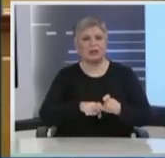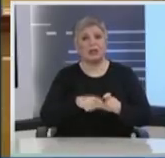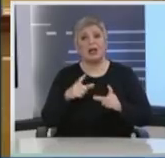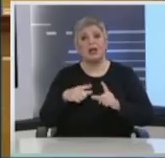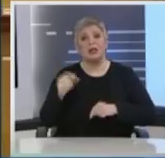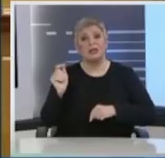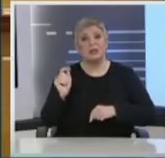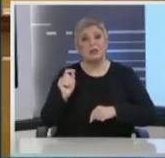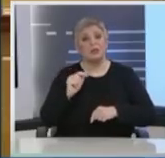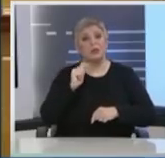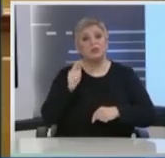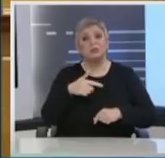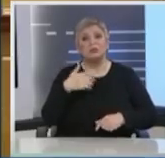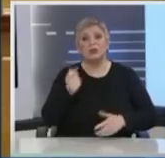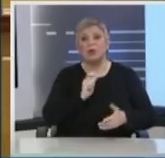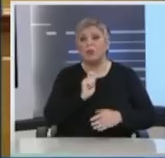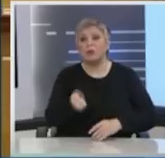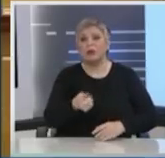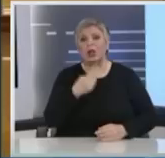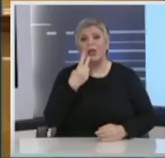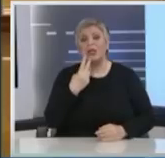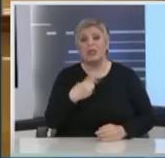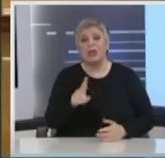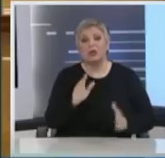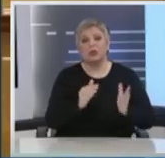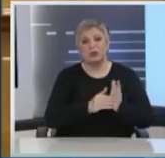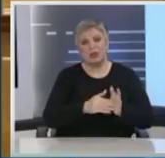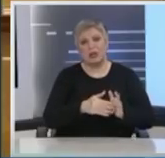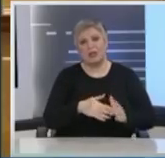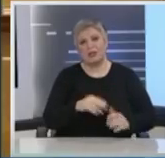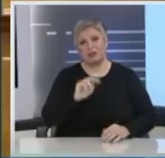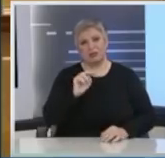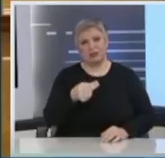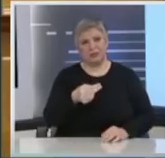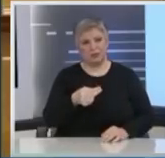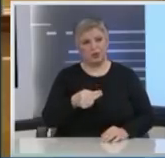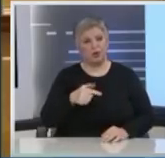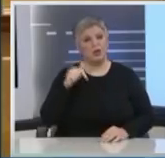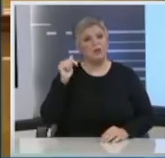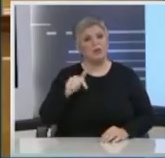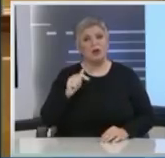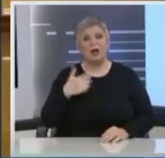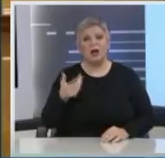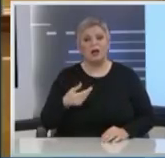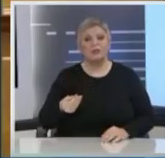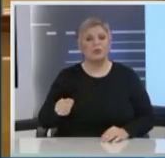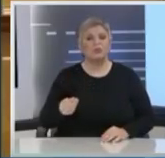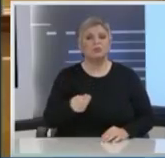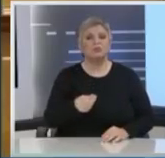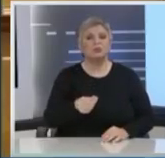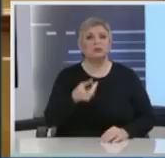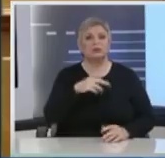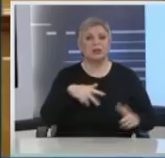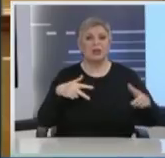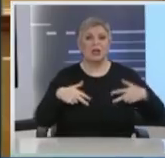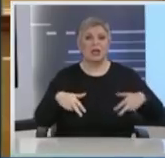πήρε 200.000 ευρώ για να δοθούν ξεπλημμένα σε υπουργό που